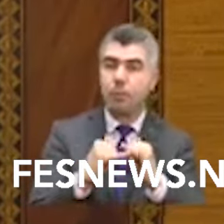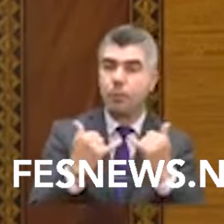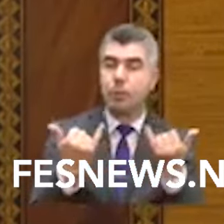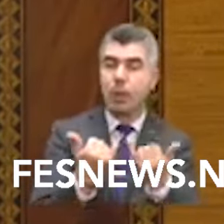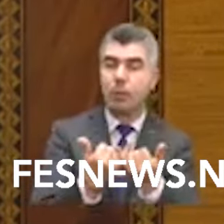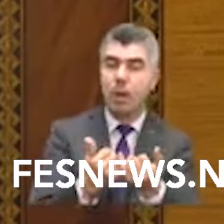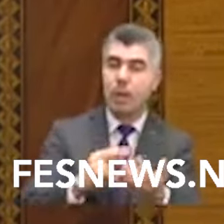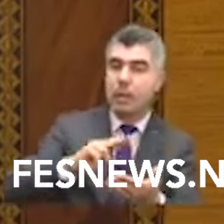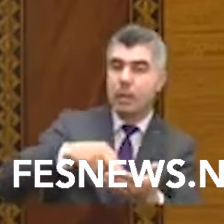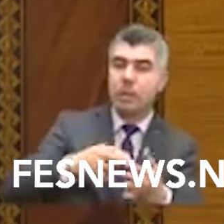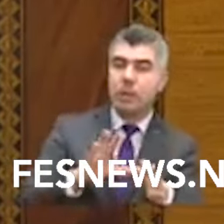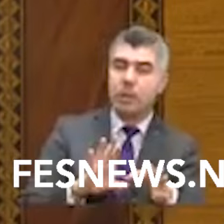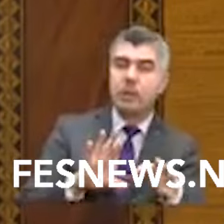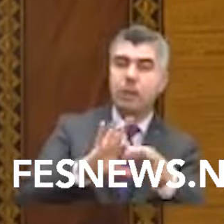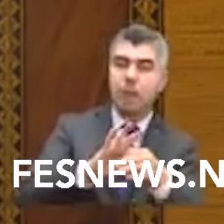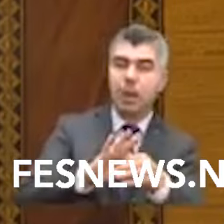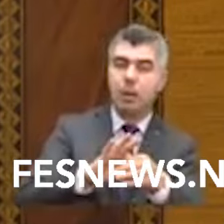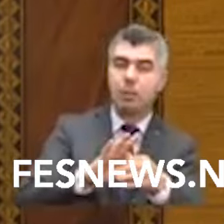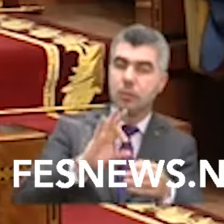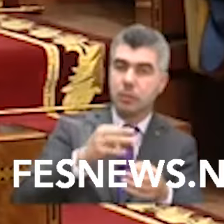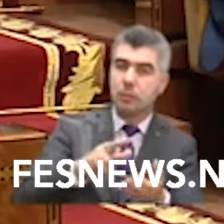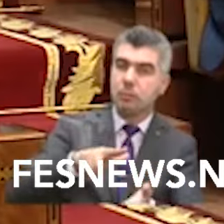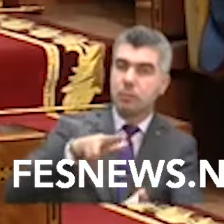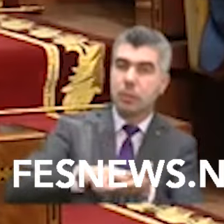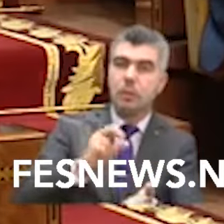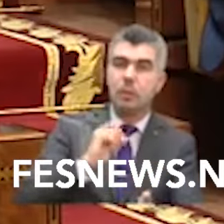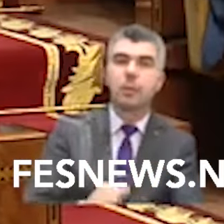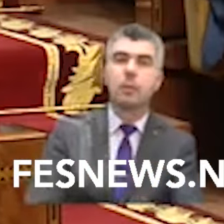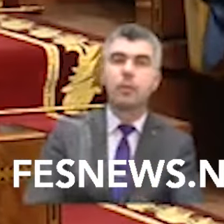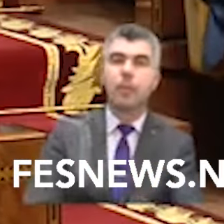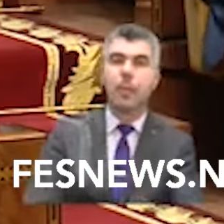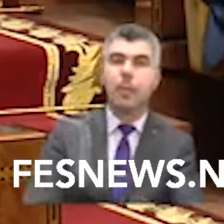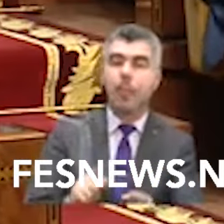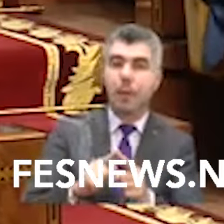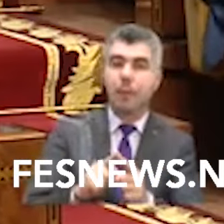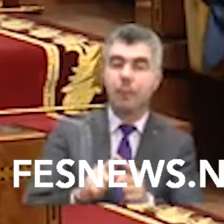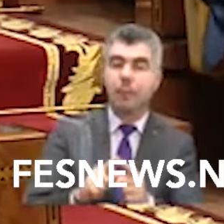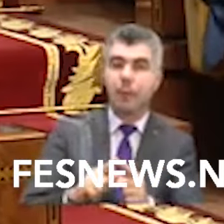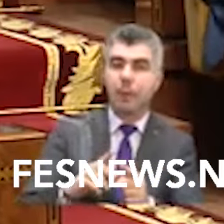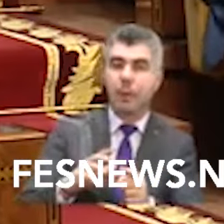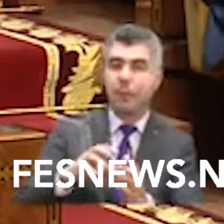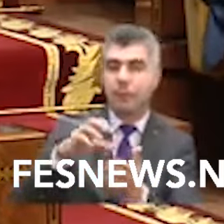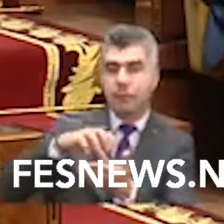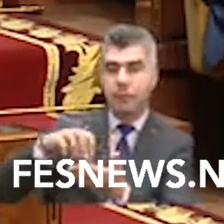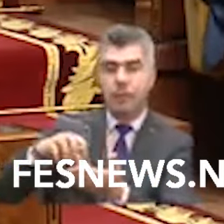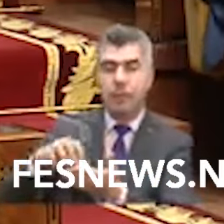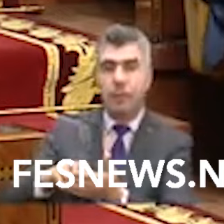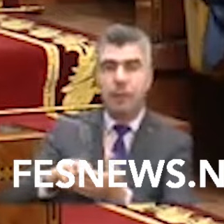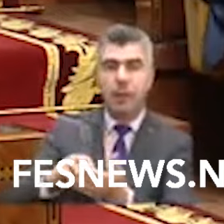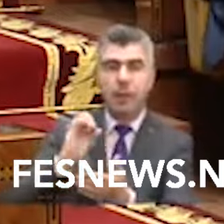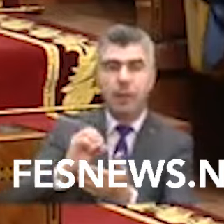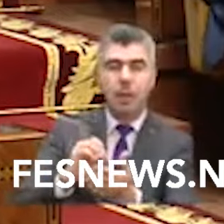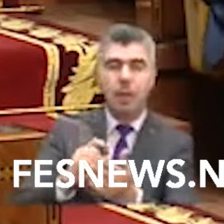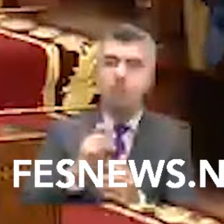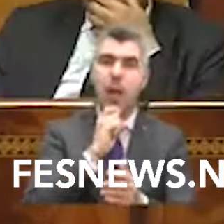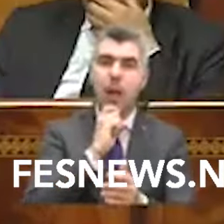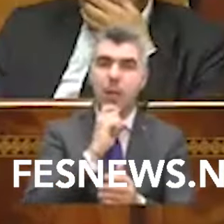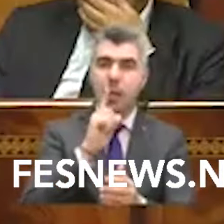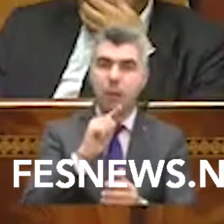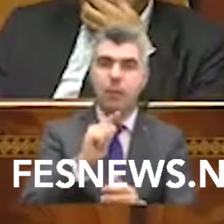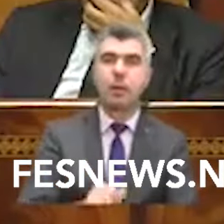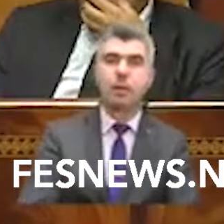على المقاربة اللي غيتم الاعتماد ديالها في التعامل مع الأحياء الصفيحية المتبقية